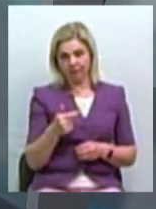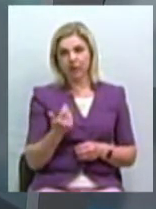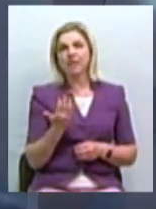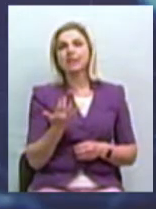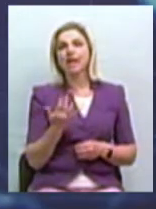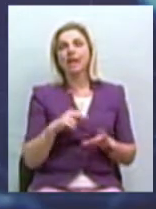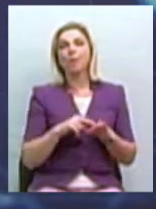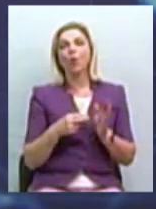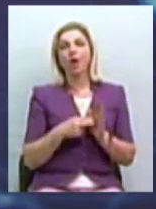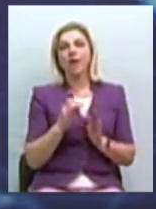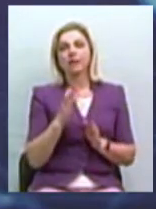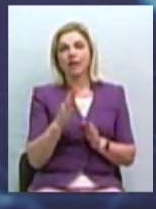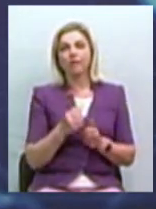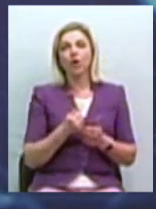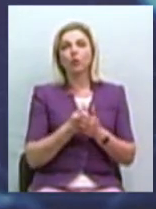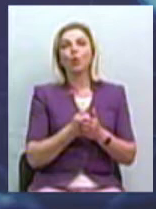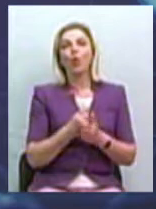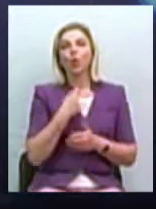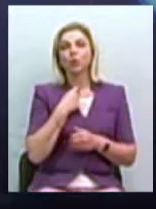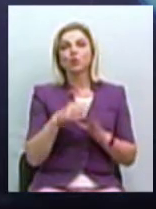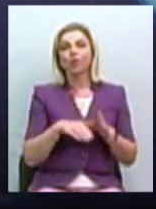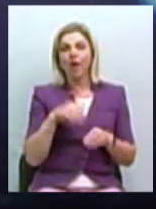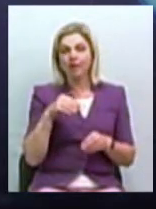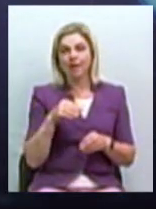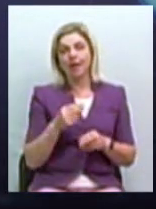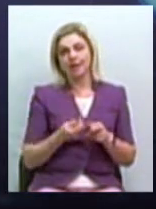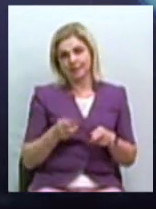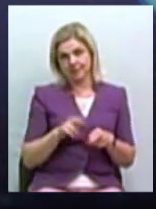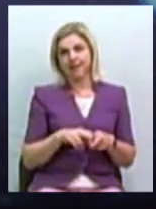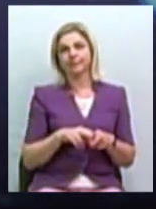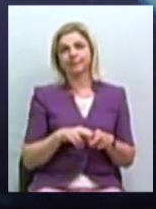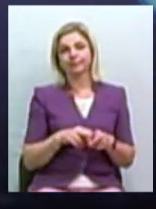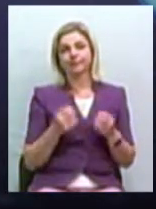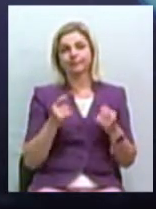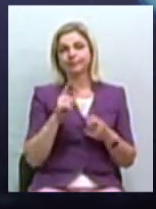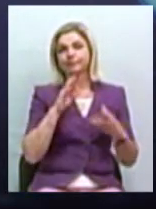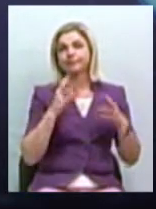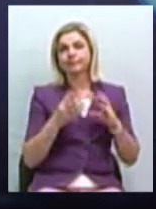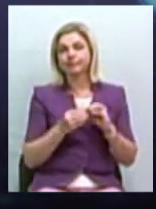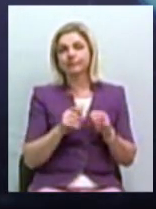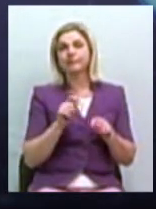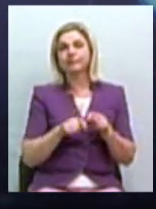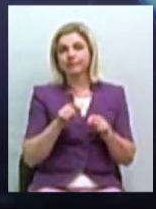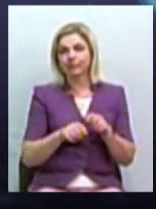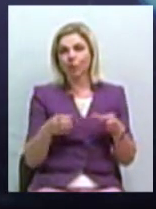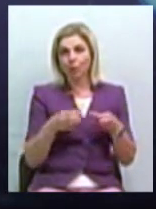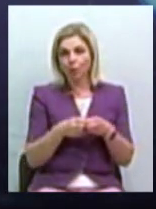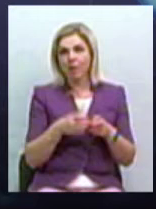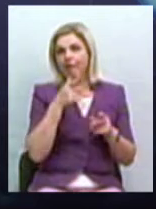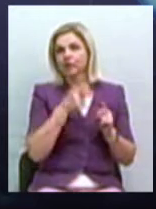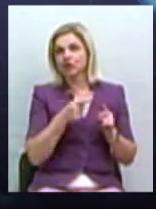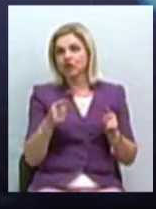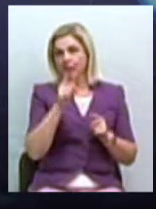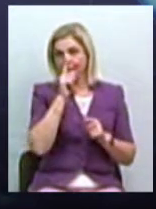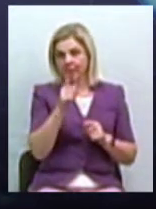ж проєктів дійшло до голосування, да, це за результатами експертної групи, яка протягом місяця